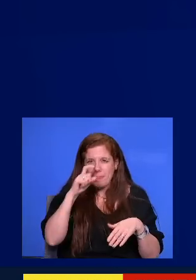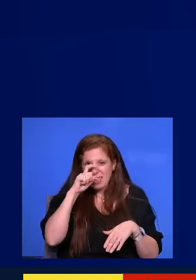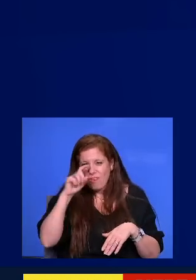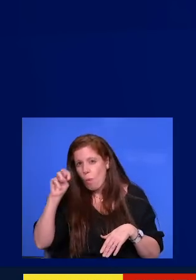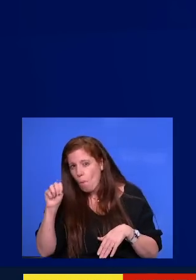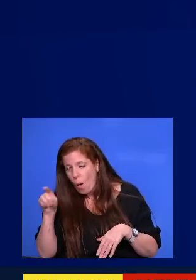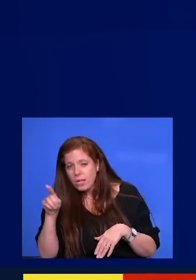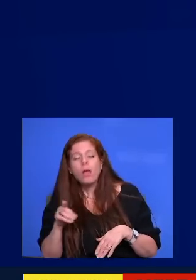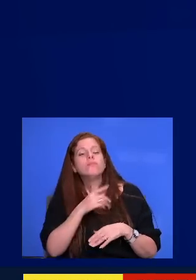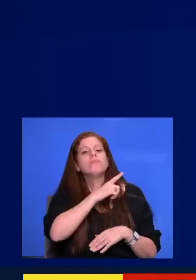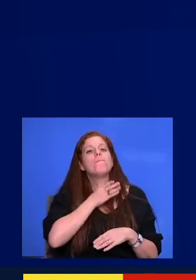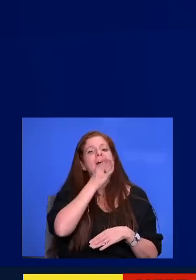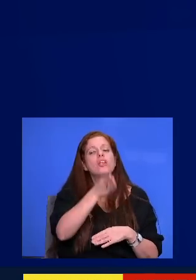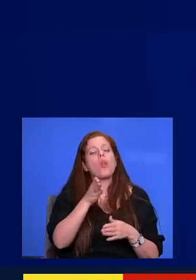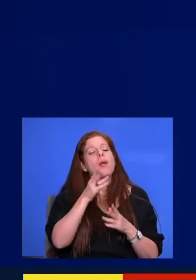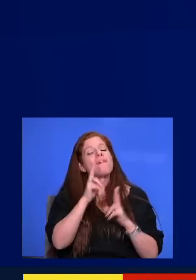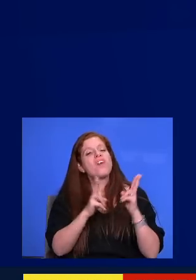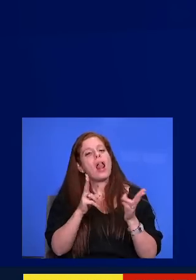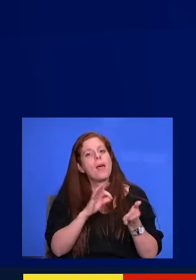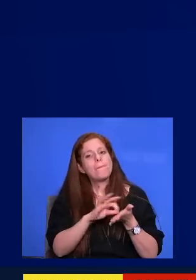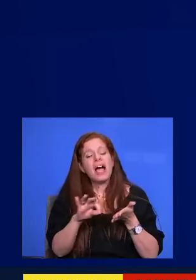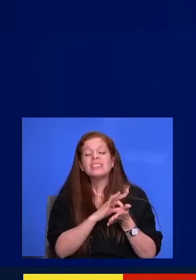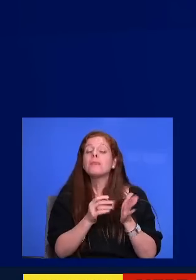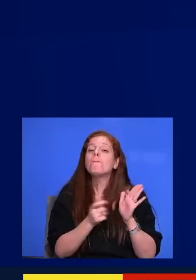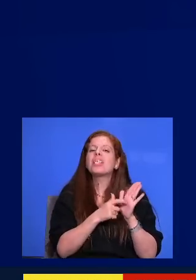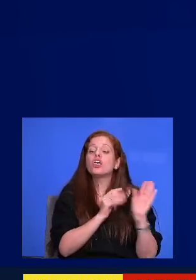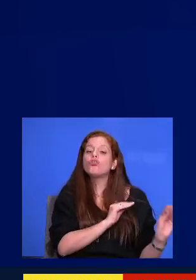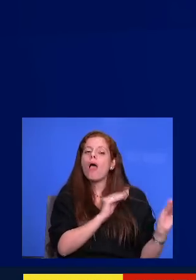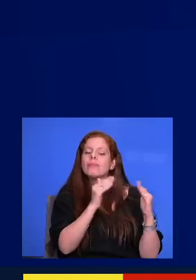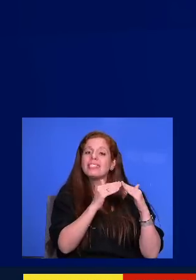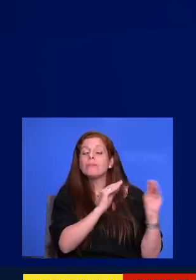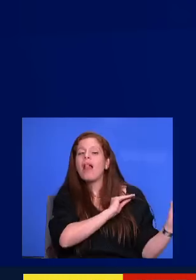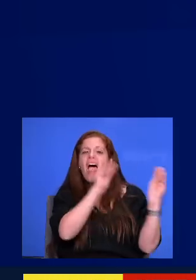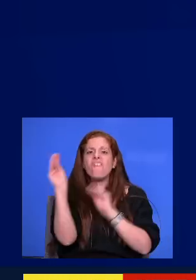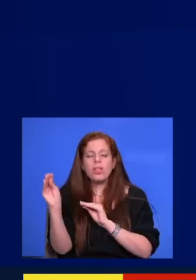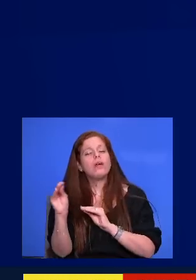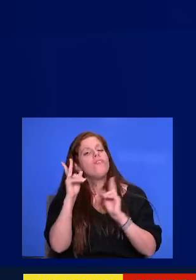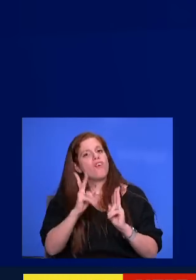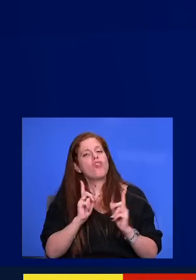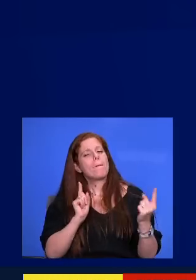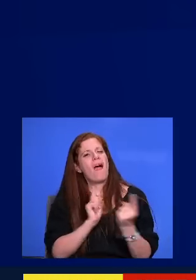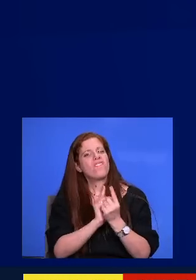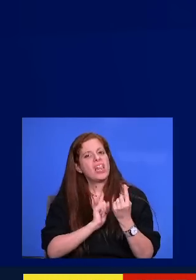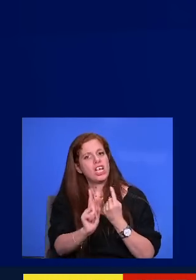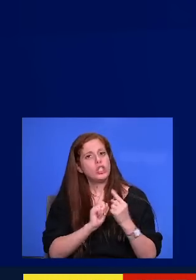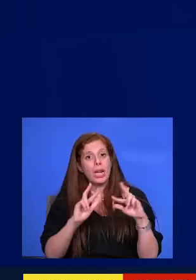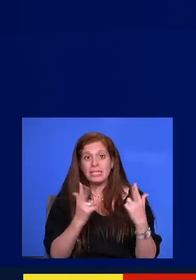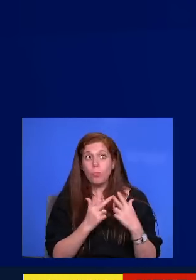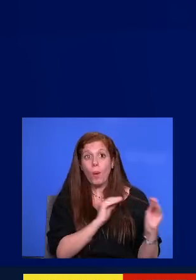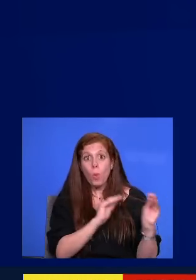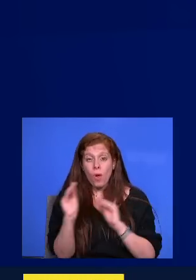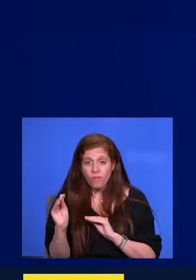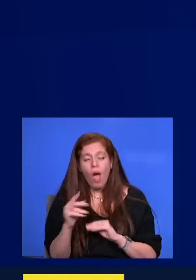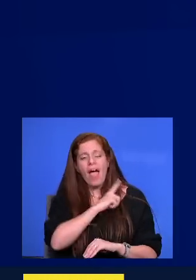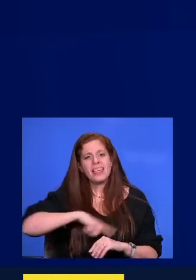ירושלים פנתה למפעל הפיס בדרישה להעתקת מיקום הדוכן המדובר ולאפשר מעבר נגיש לציבור. אם לא יועתק, תפעל